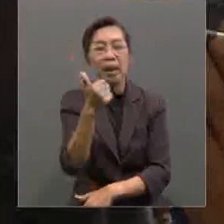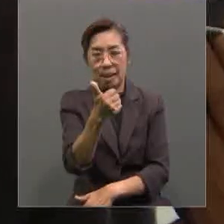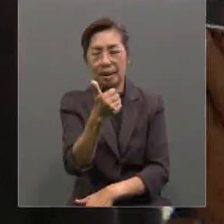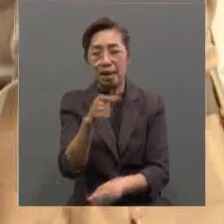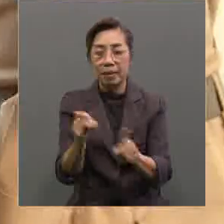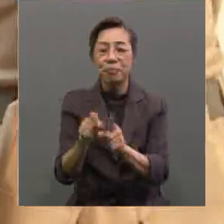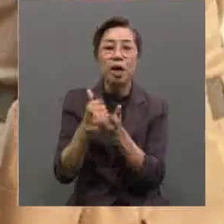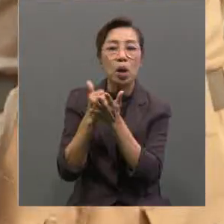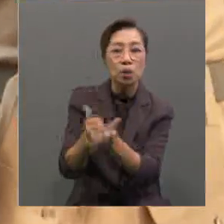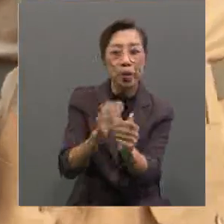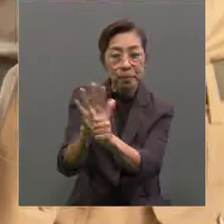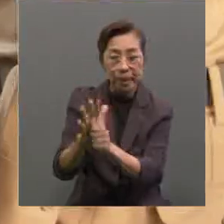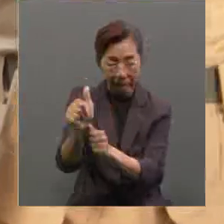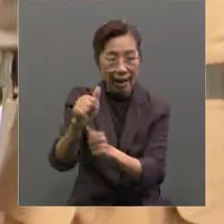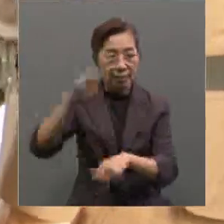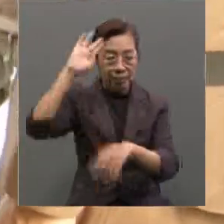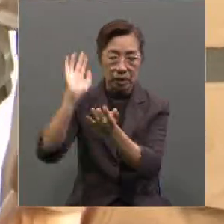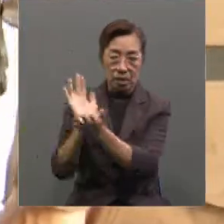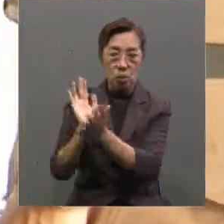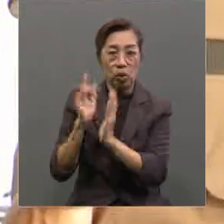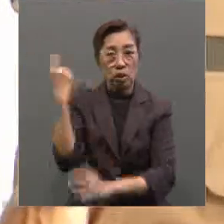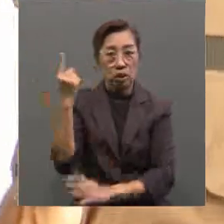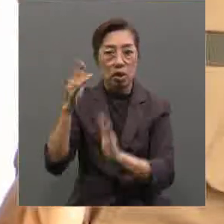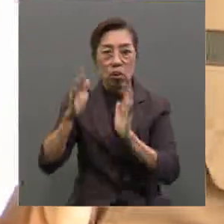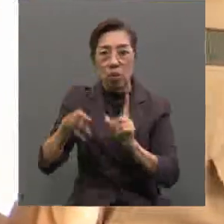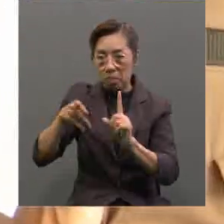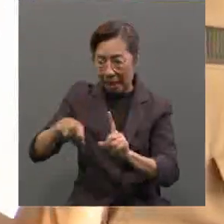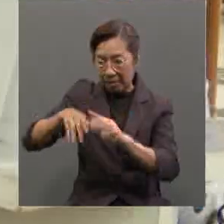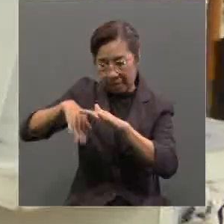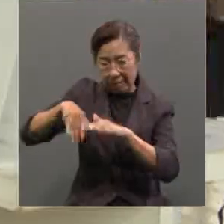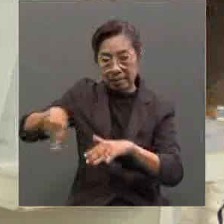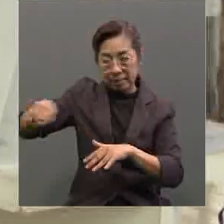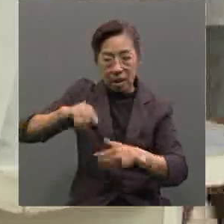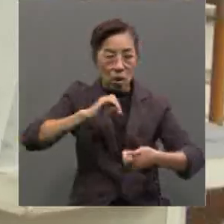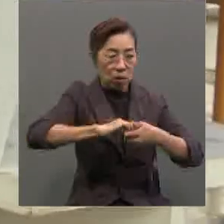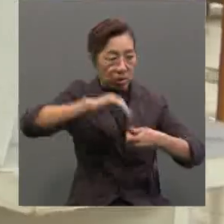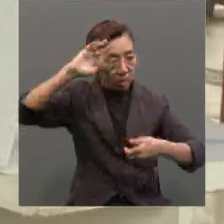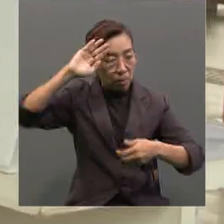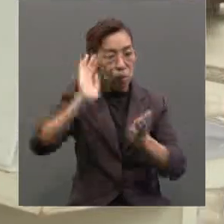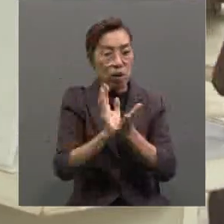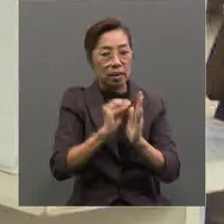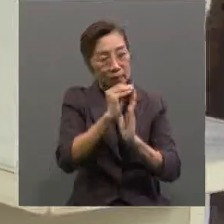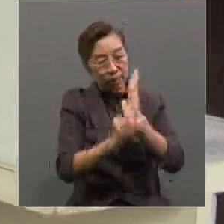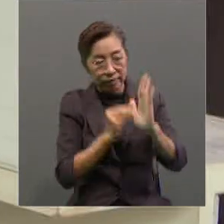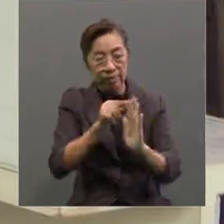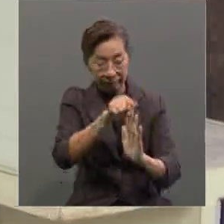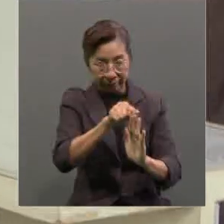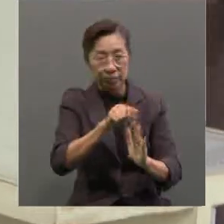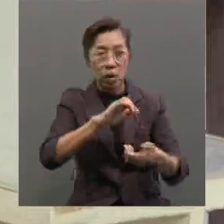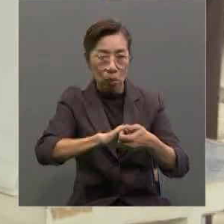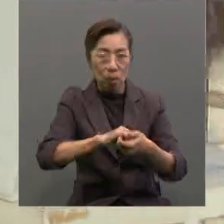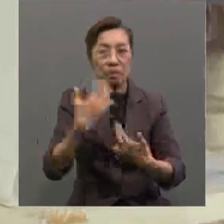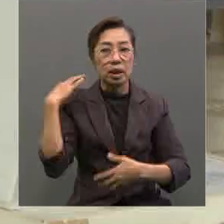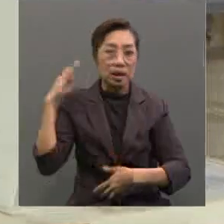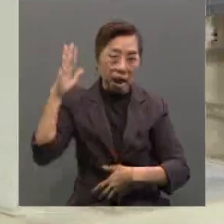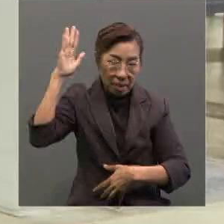ายได้เข้าประเทศจึงจัดกำลังตำรวจท่องเที่ยวกว่า 1,000 นายที่ทำงานร่วมกับตำรวจท้องที่ทั่วไทยรวมถึงหน่วยอาส